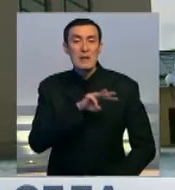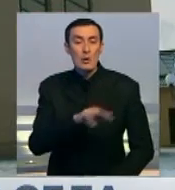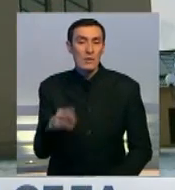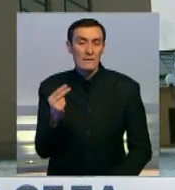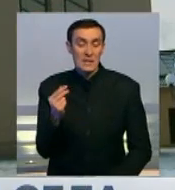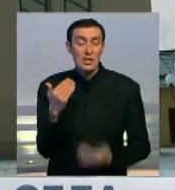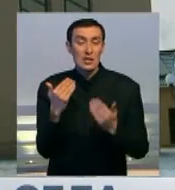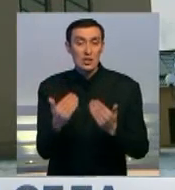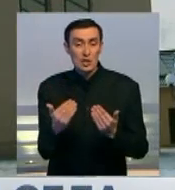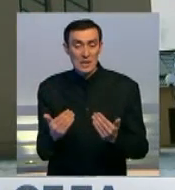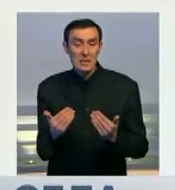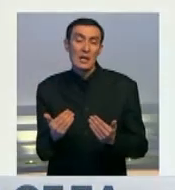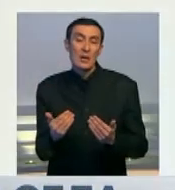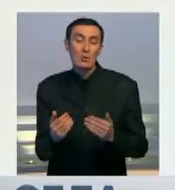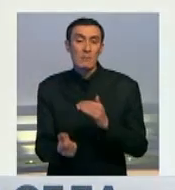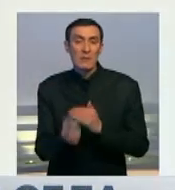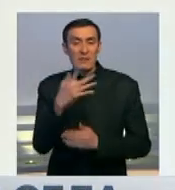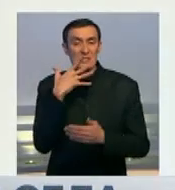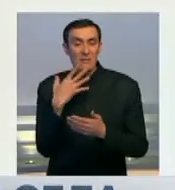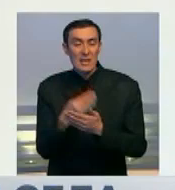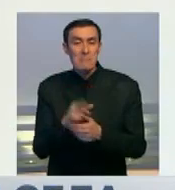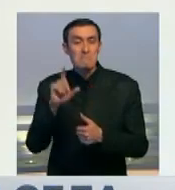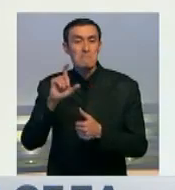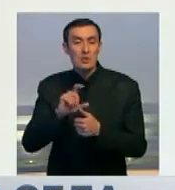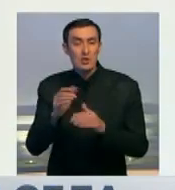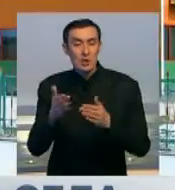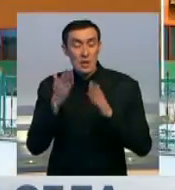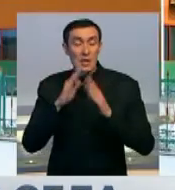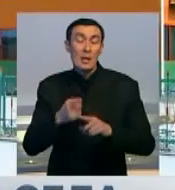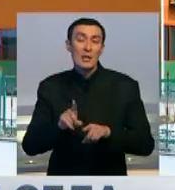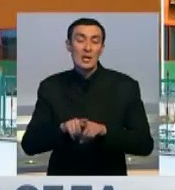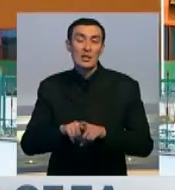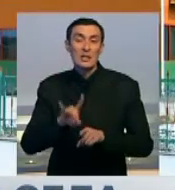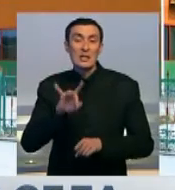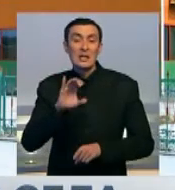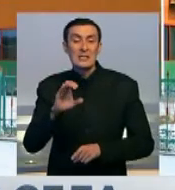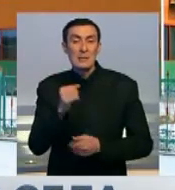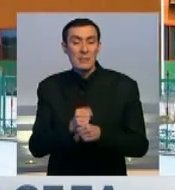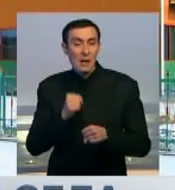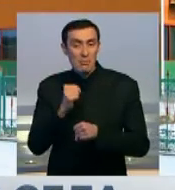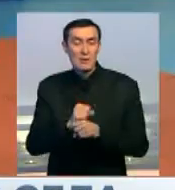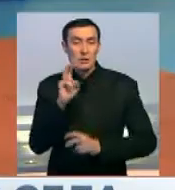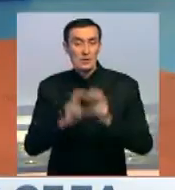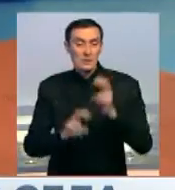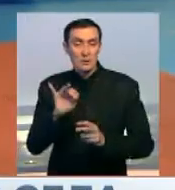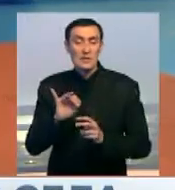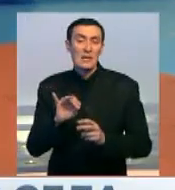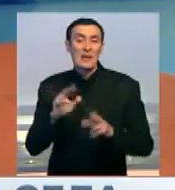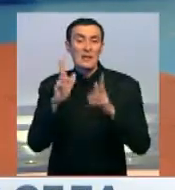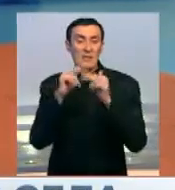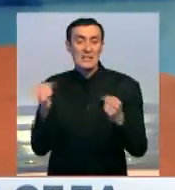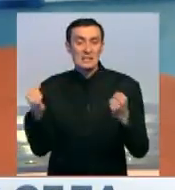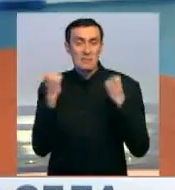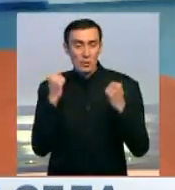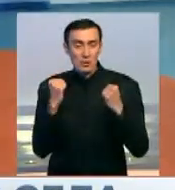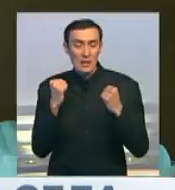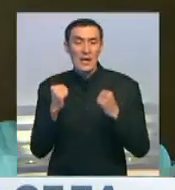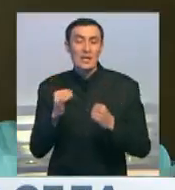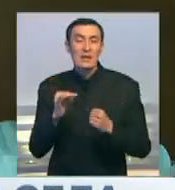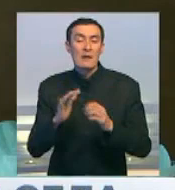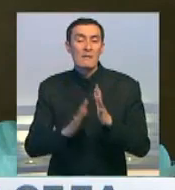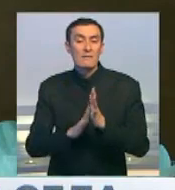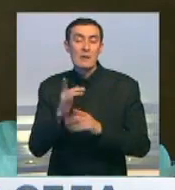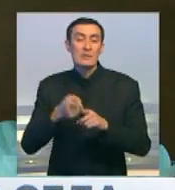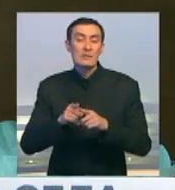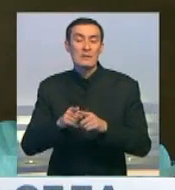тенге. Сейчас здесь появилась своя мечеть, рисоперерабатывающий завод и дворец спорта. В последнем вырастили 3 чемпионов